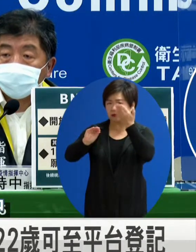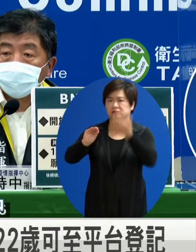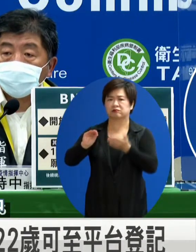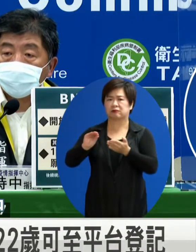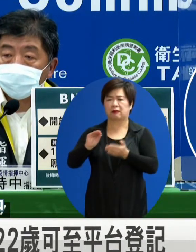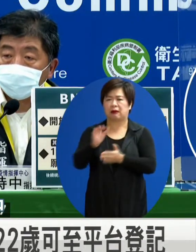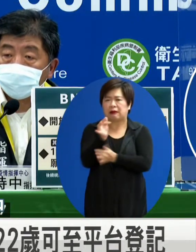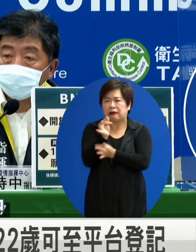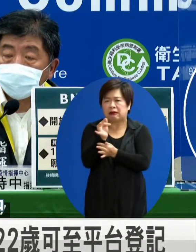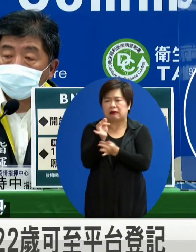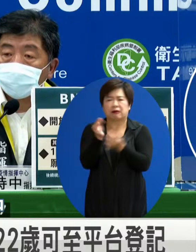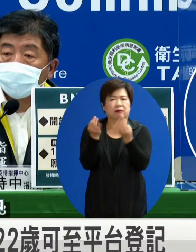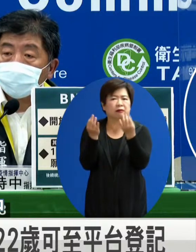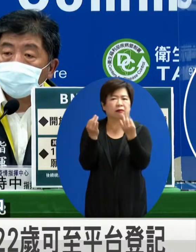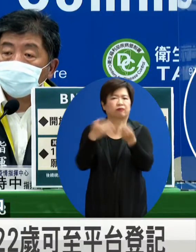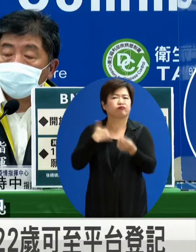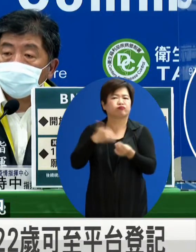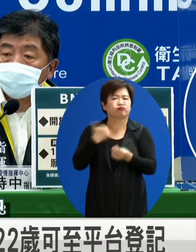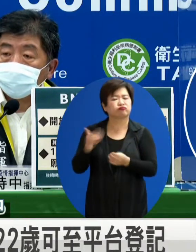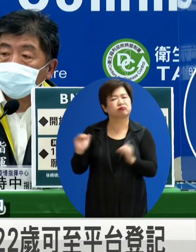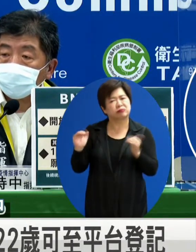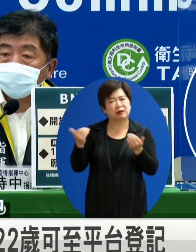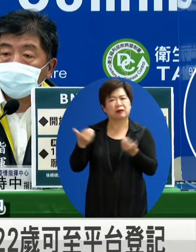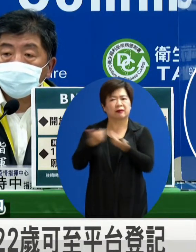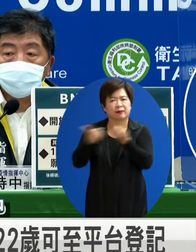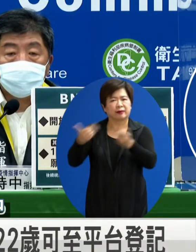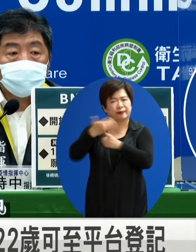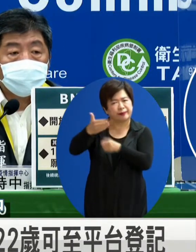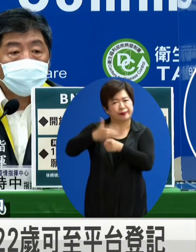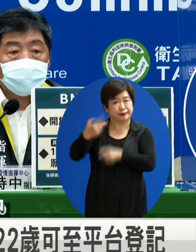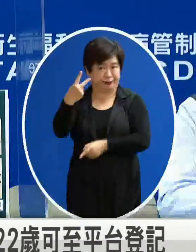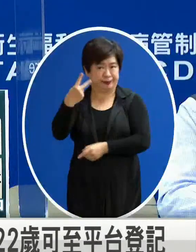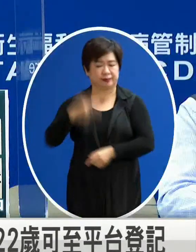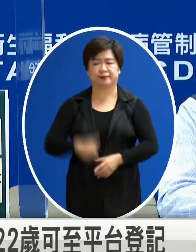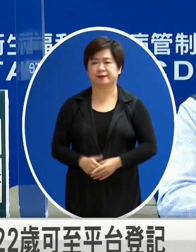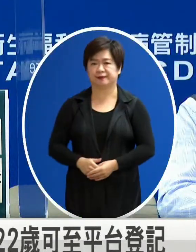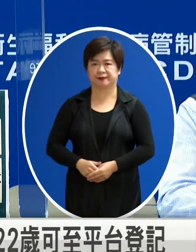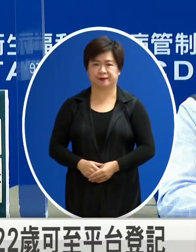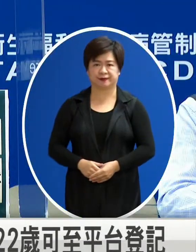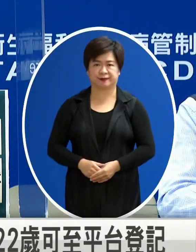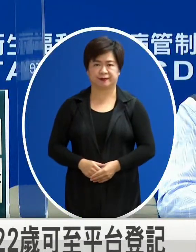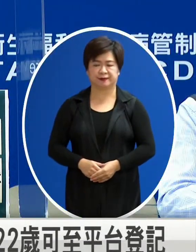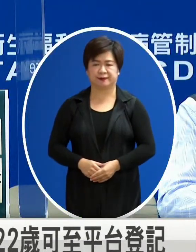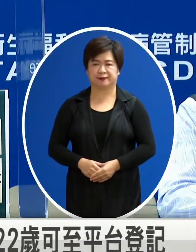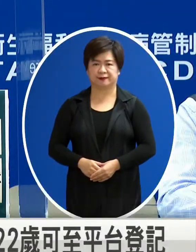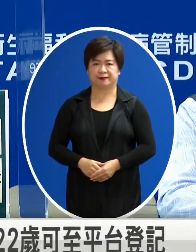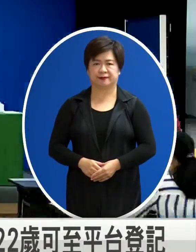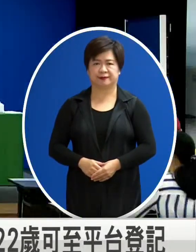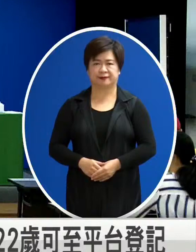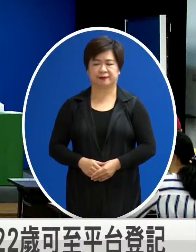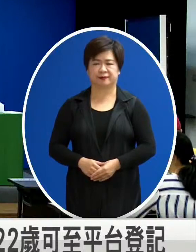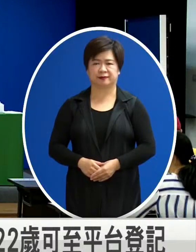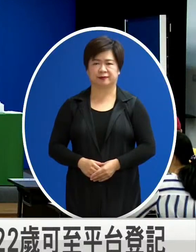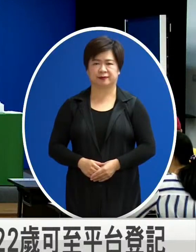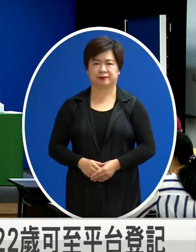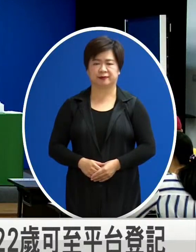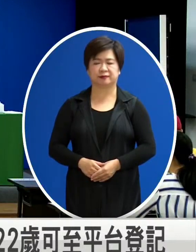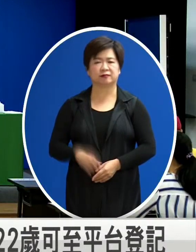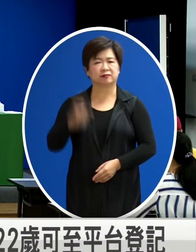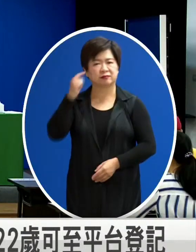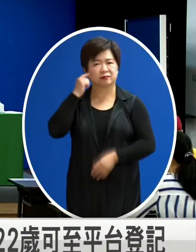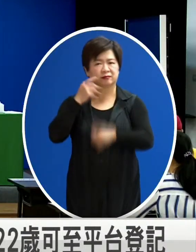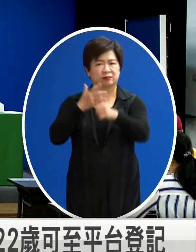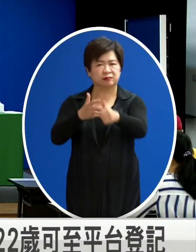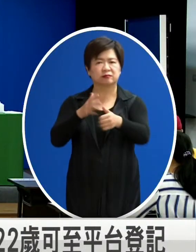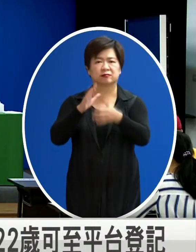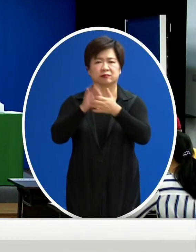在没有办法完全的确定，大概分两批。好，来， 不好意思，那因为就是因